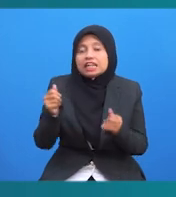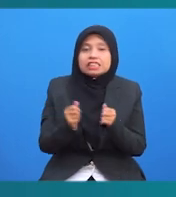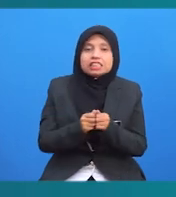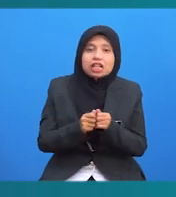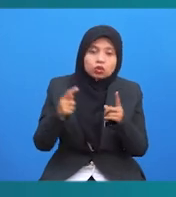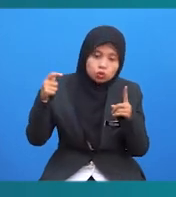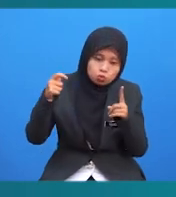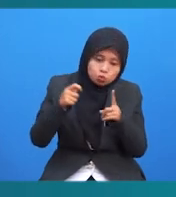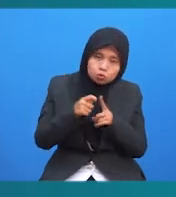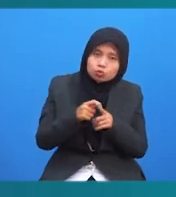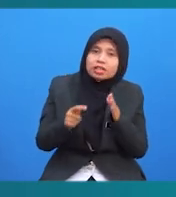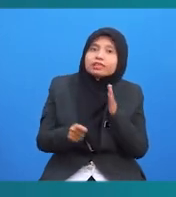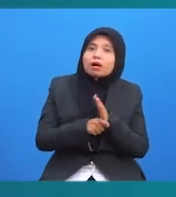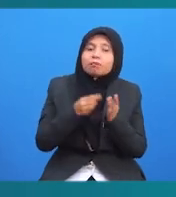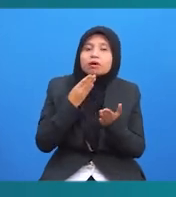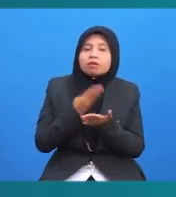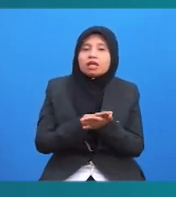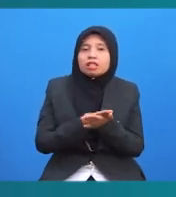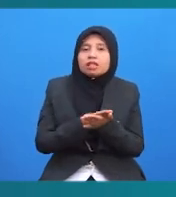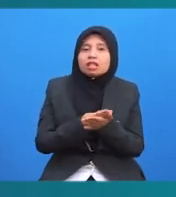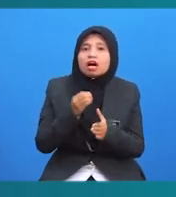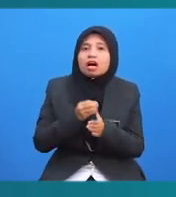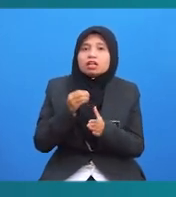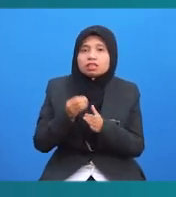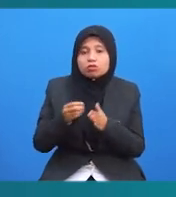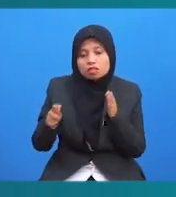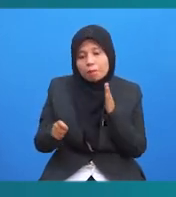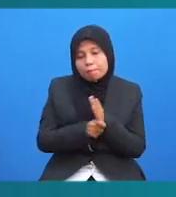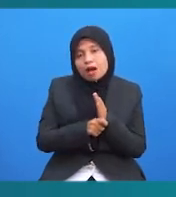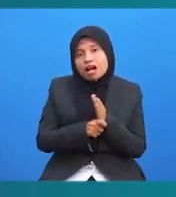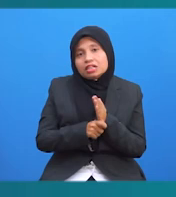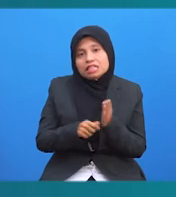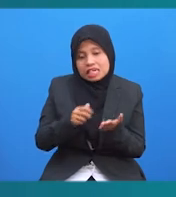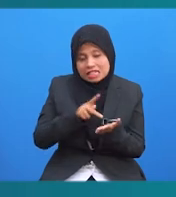dengan tujuan untuk menambah baik atau untuk menambah kesan khas pada gambar.